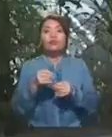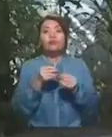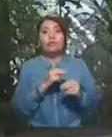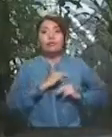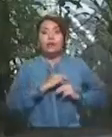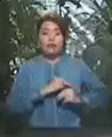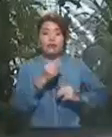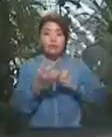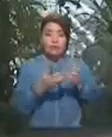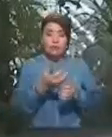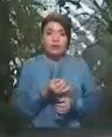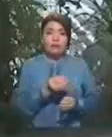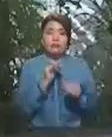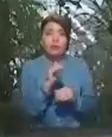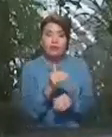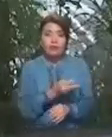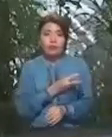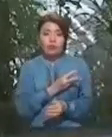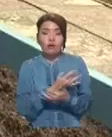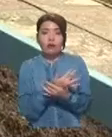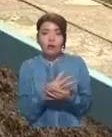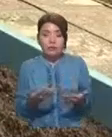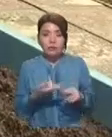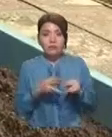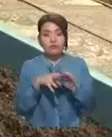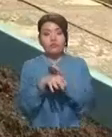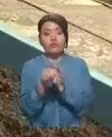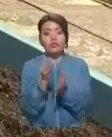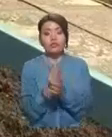ғылымға қызығушылығын арттыру мақсатында жылыжай егу қолға алынған. Ал